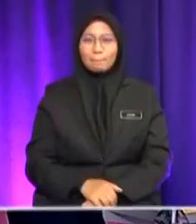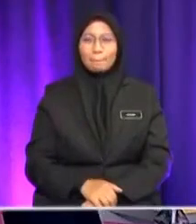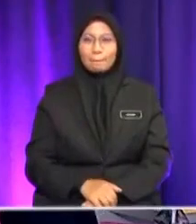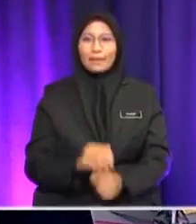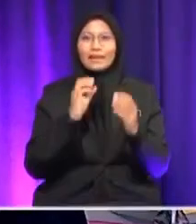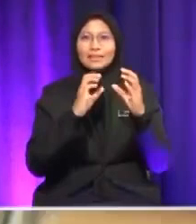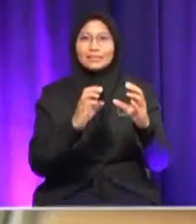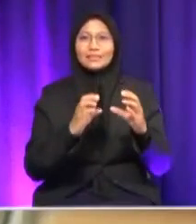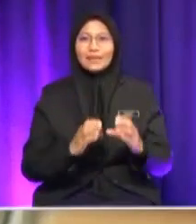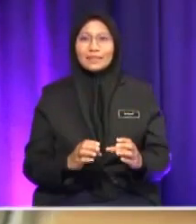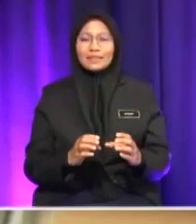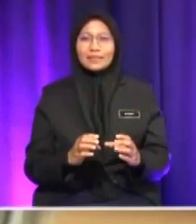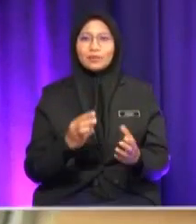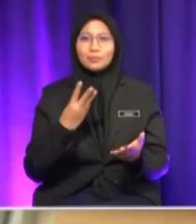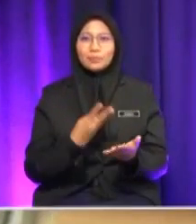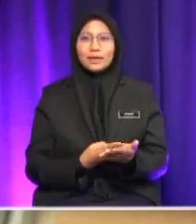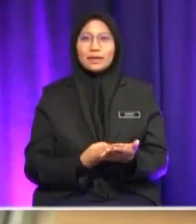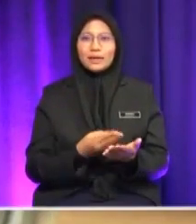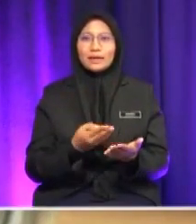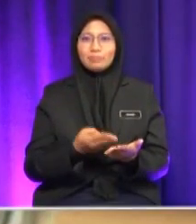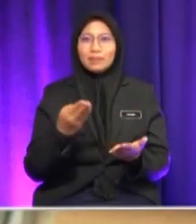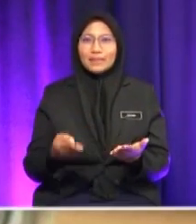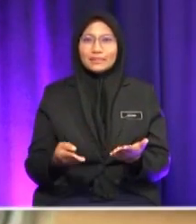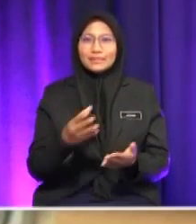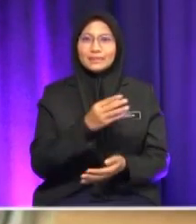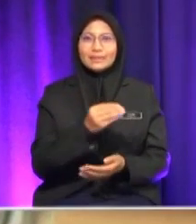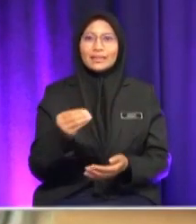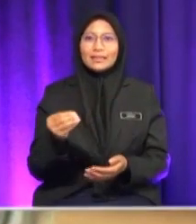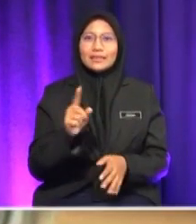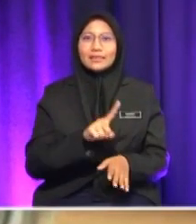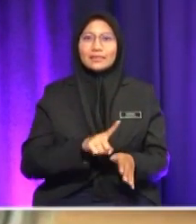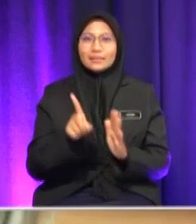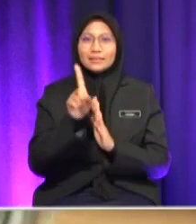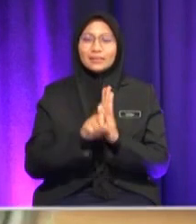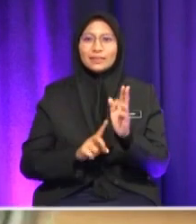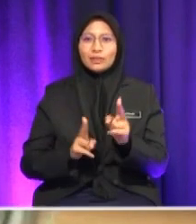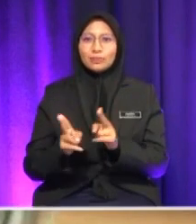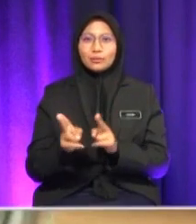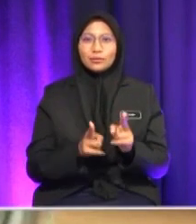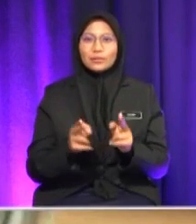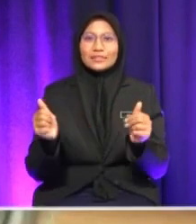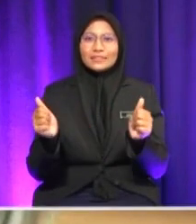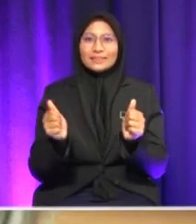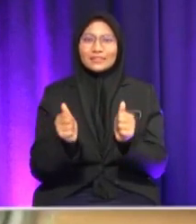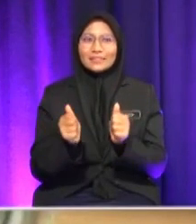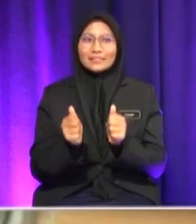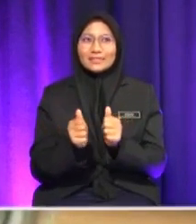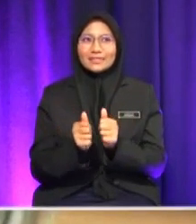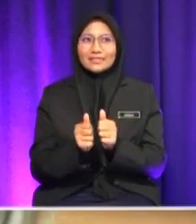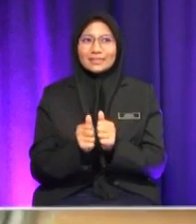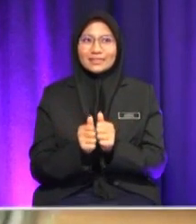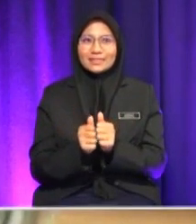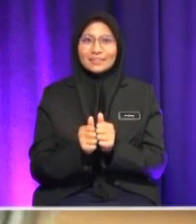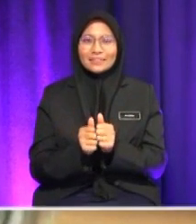cara wang dibelanjakan dan diuruskan dengan berhemah. Cikgu ulang, cara